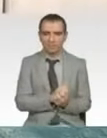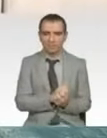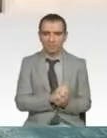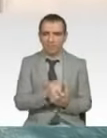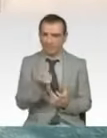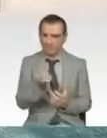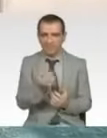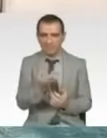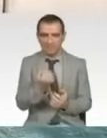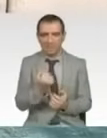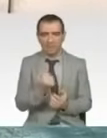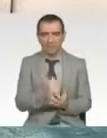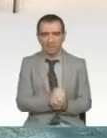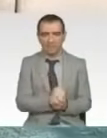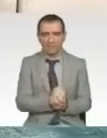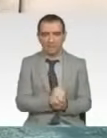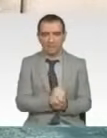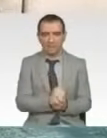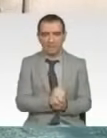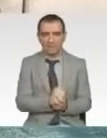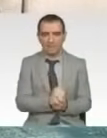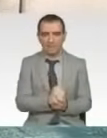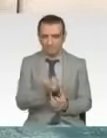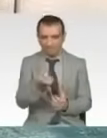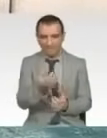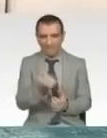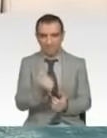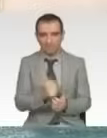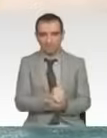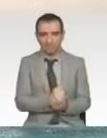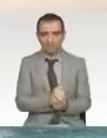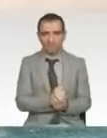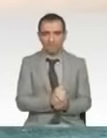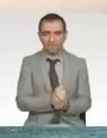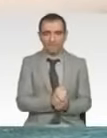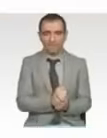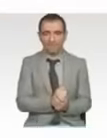Birazcık evet. Daha. Tamam. Biraz daha alalım. Biraz daha mı alayım?